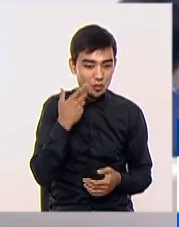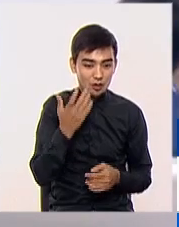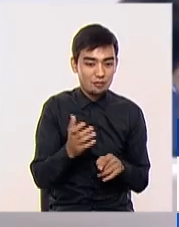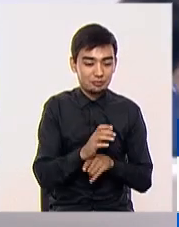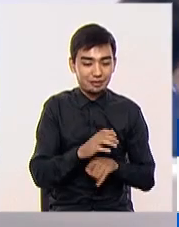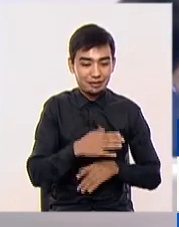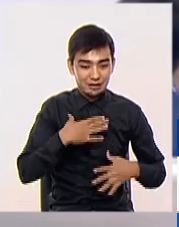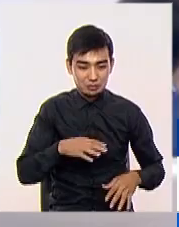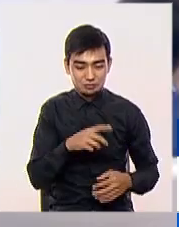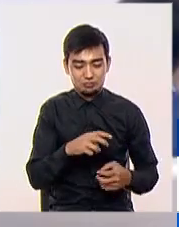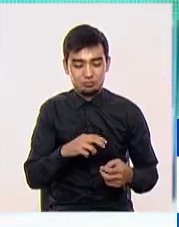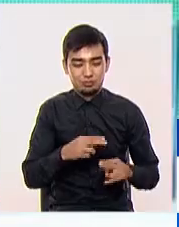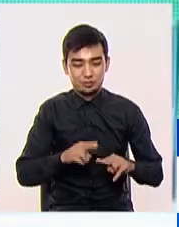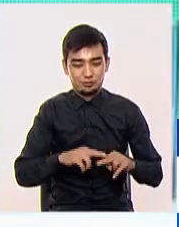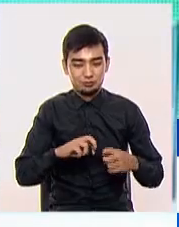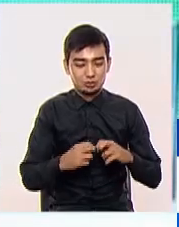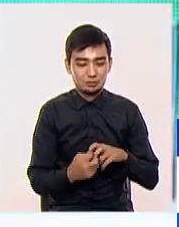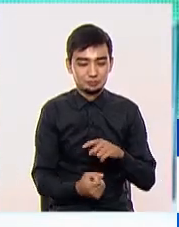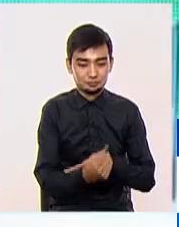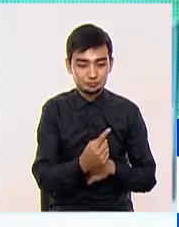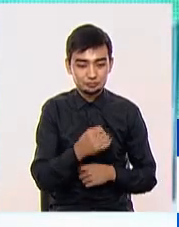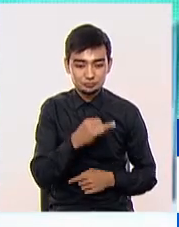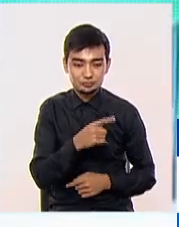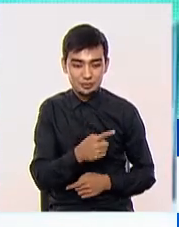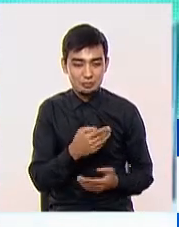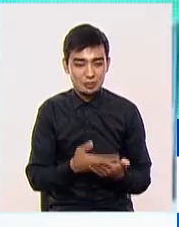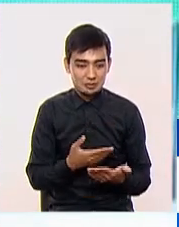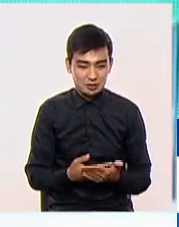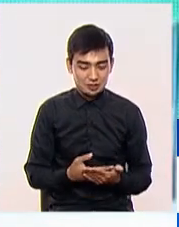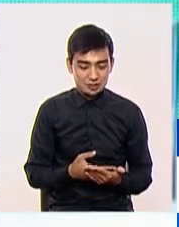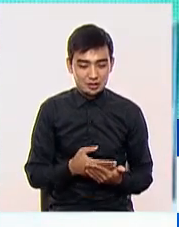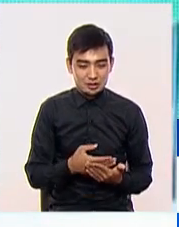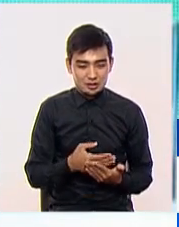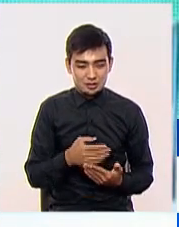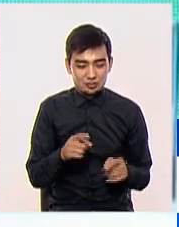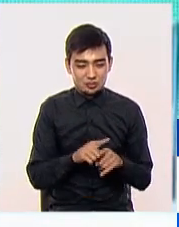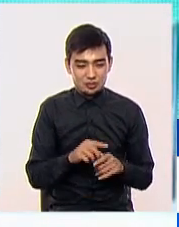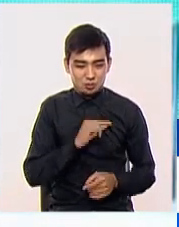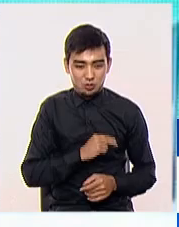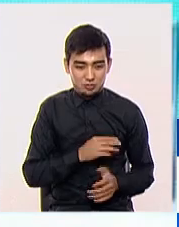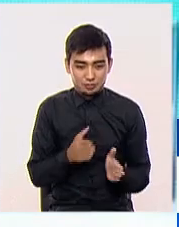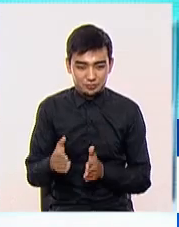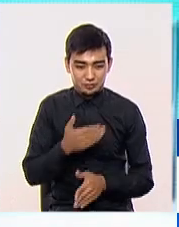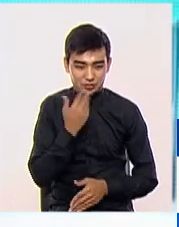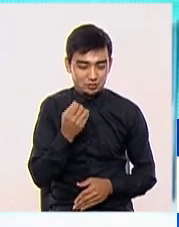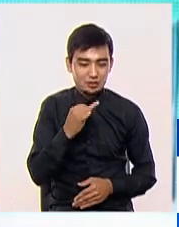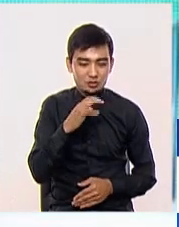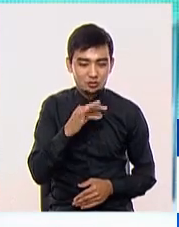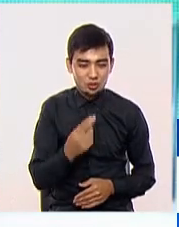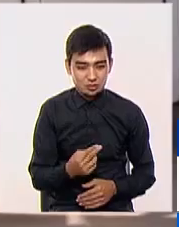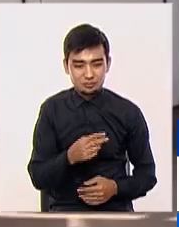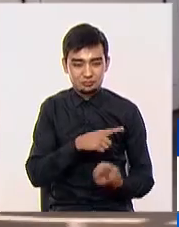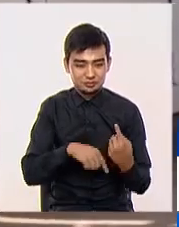это создавало только ажиотаж. И это вот один из примеров неэффективной работы стабилизационных фондов местных социальных